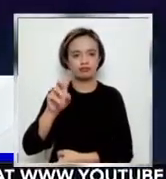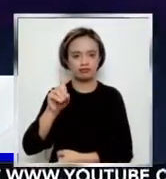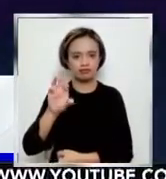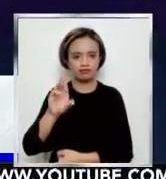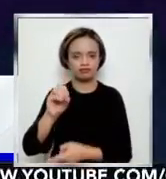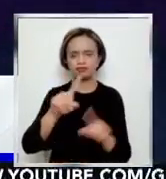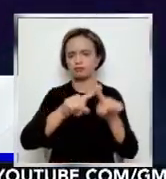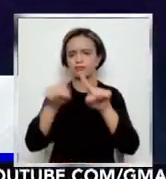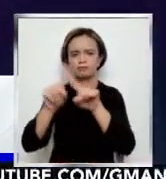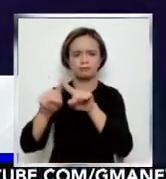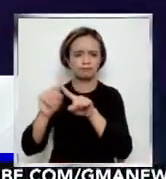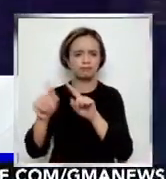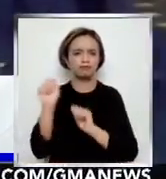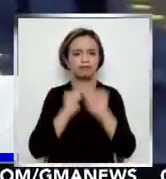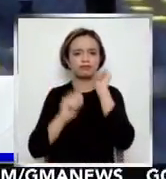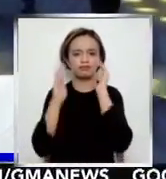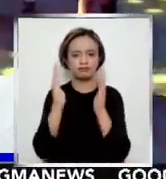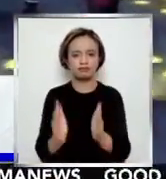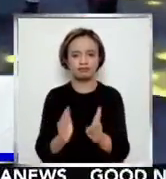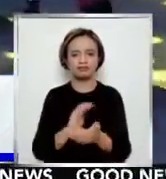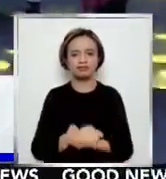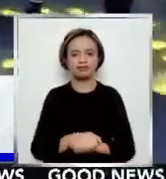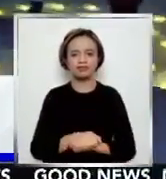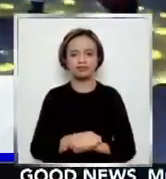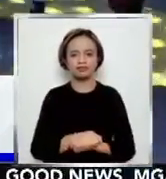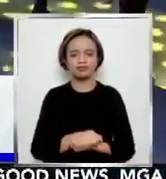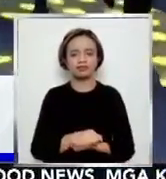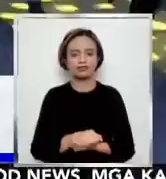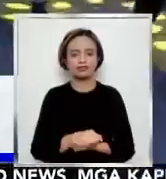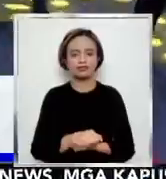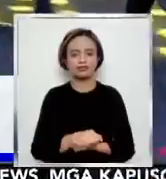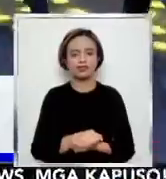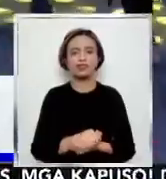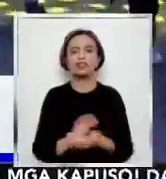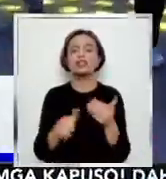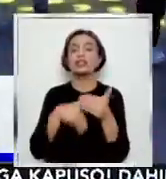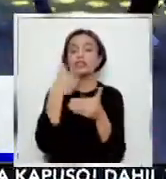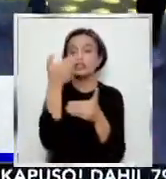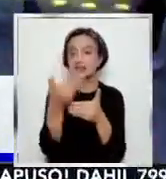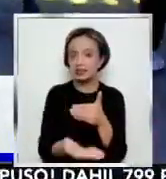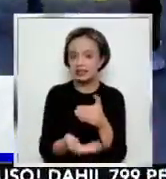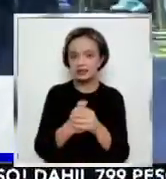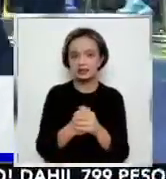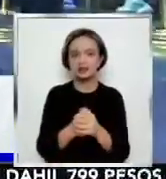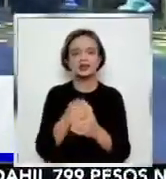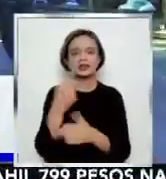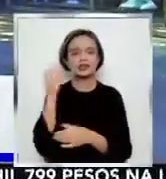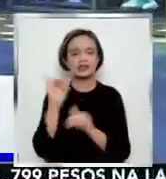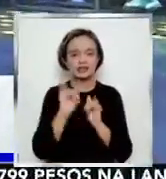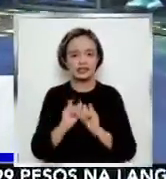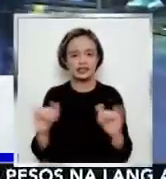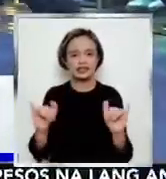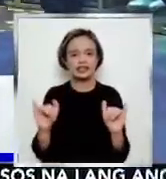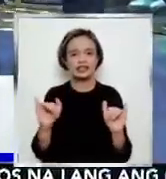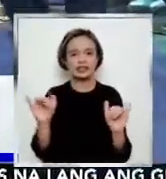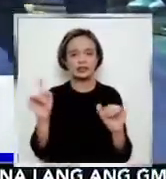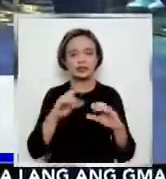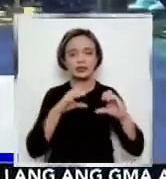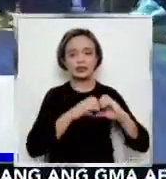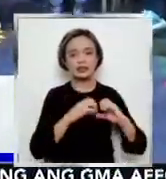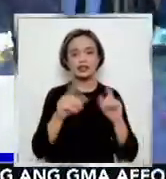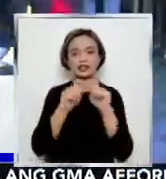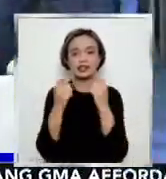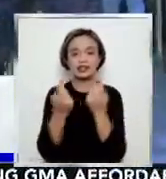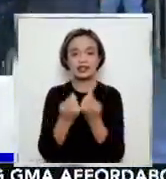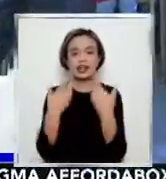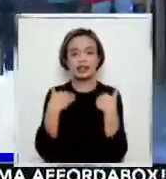music artist Anton Paras. Di rin siyempre nagpahuli ang Kapuso Brigade teams na naghanda rin ng